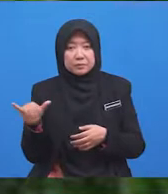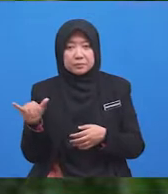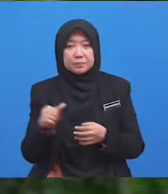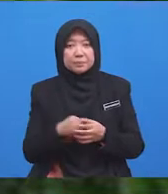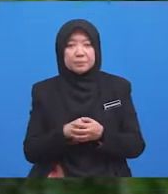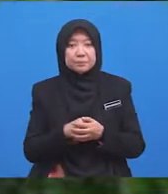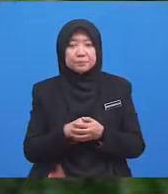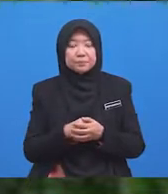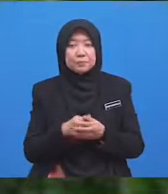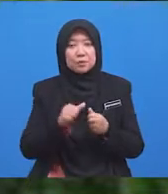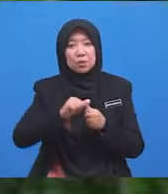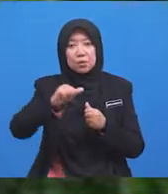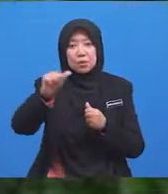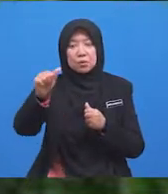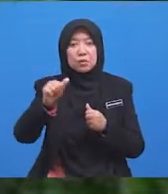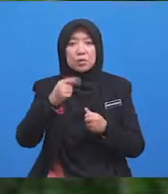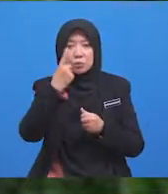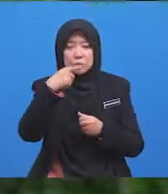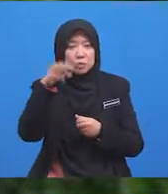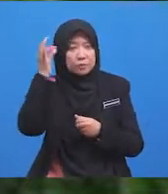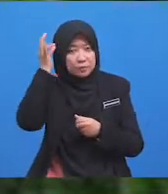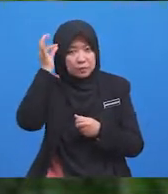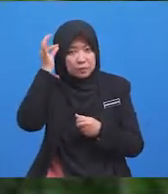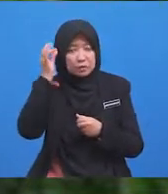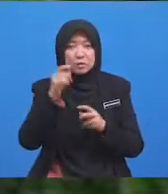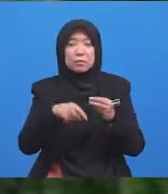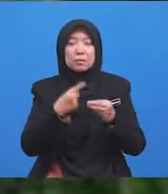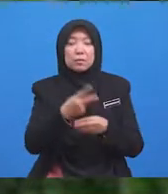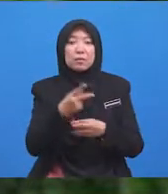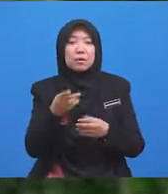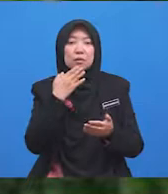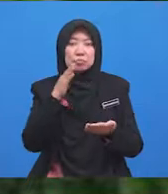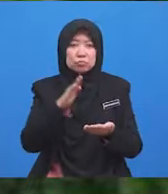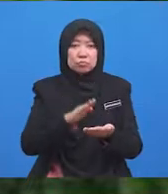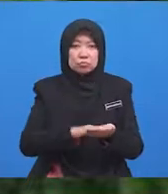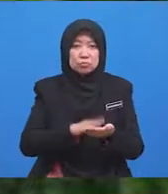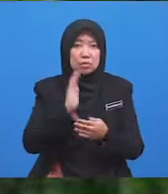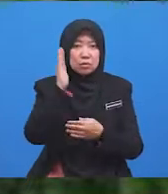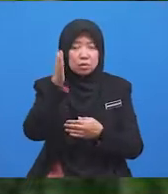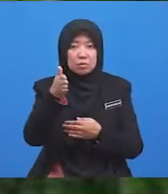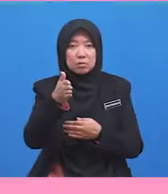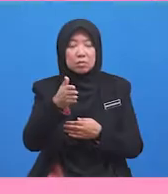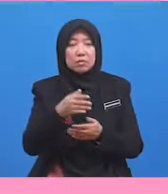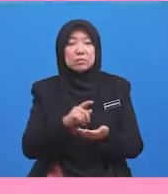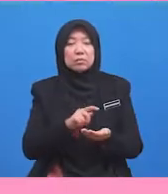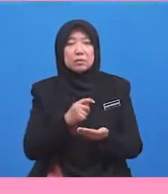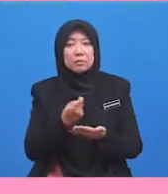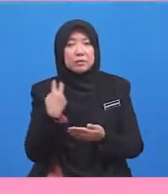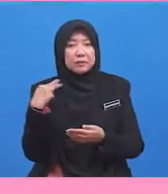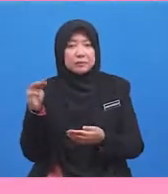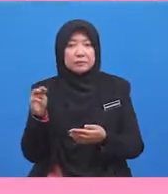jauh sekali untuk berfikir tentang sesuatu perkara buruk yang akan menimpa mereka